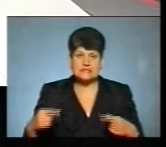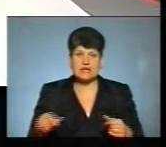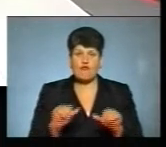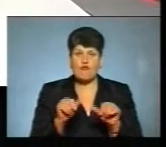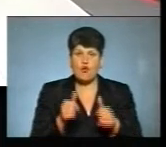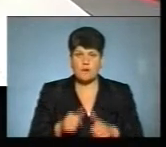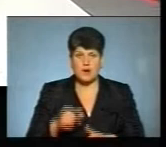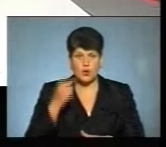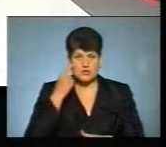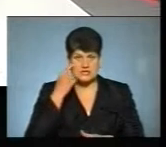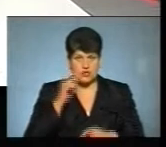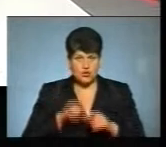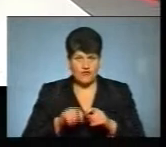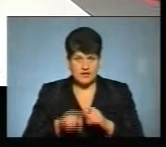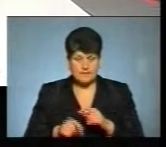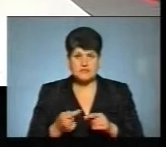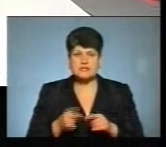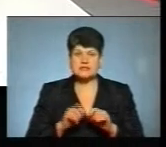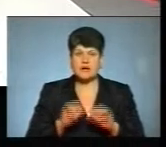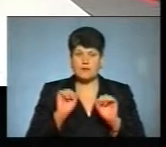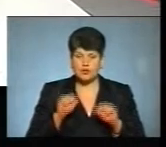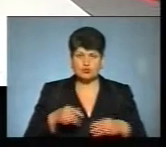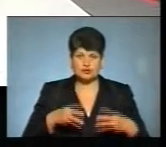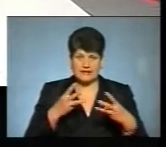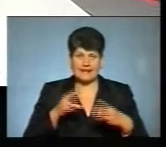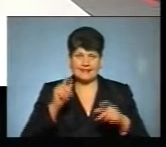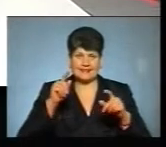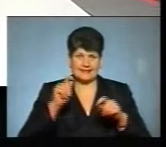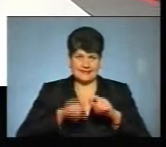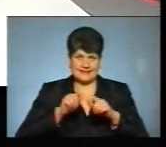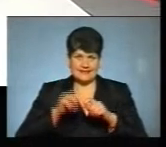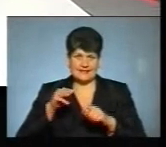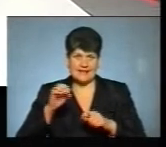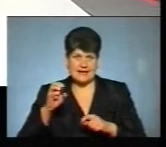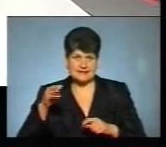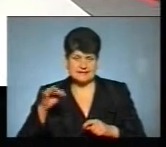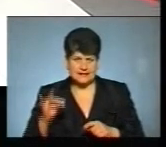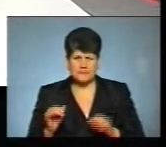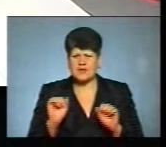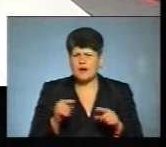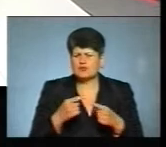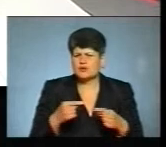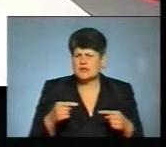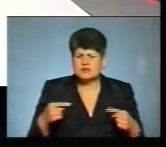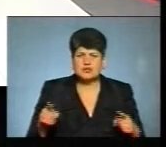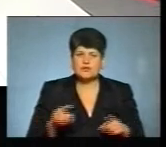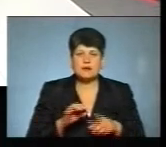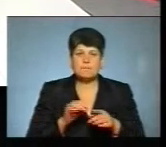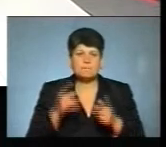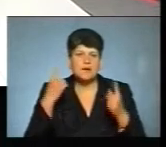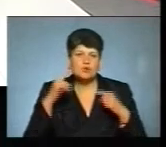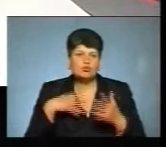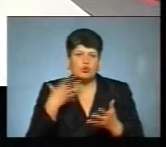оцінювання. Це можуть бути і онлайн-тести, і будь-що інше, що вони придумають у своєму. Це навіть може бути